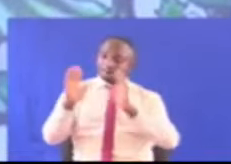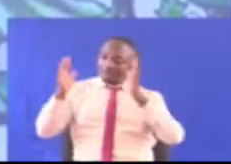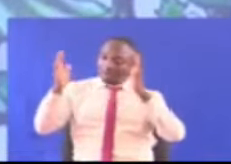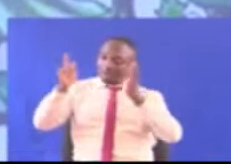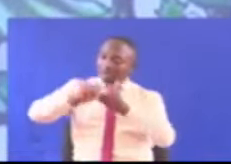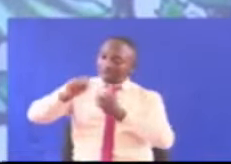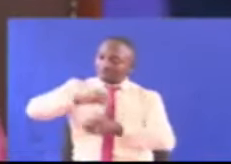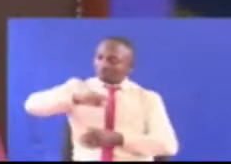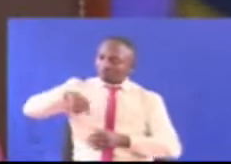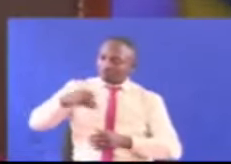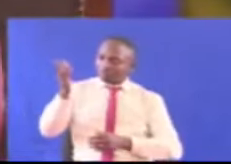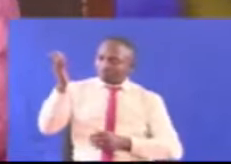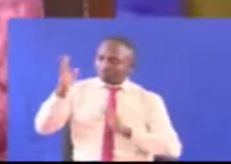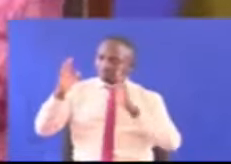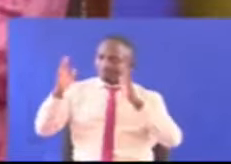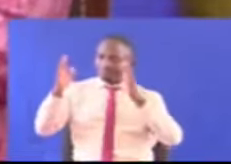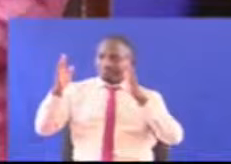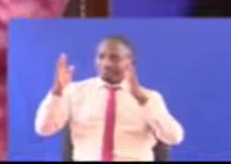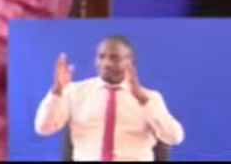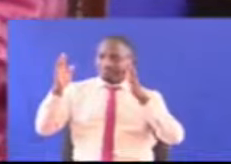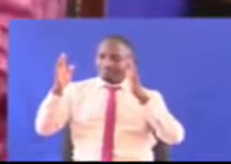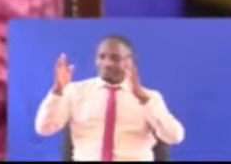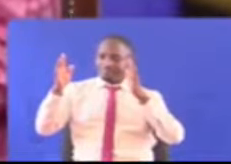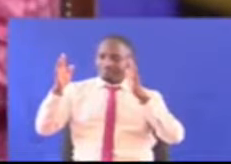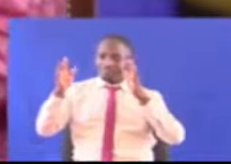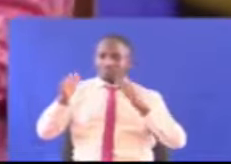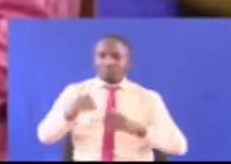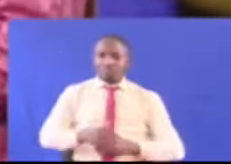makofi katibu wetu na watumishi wote.